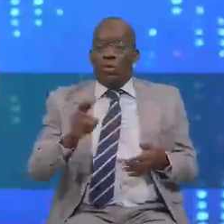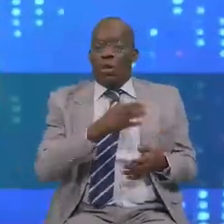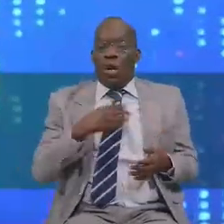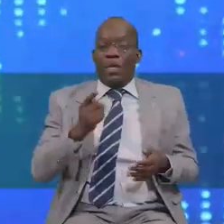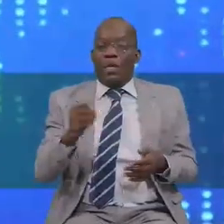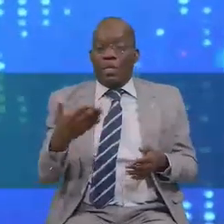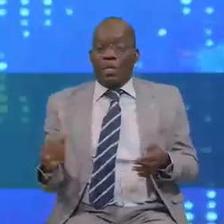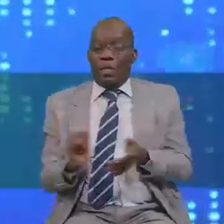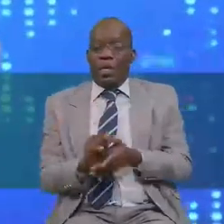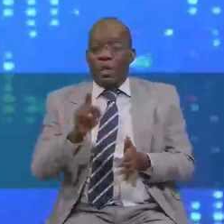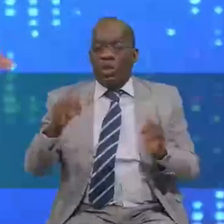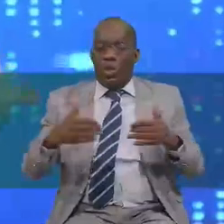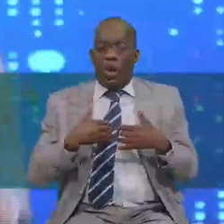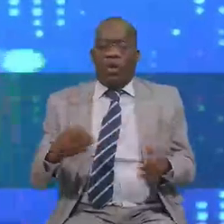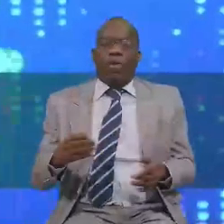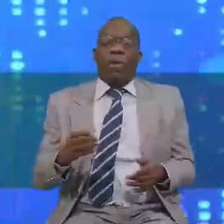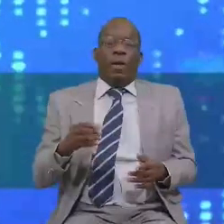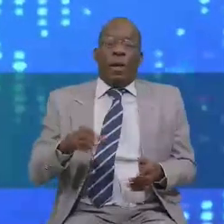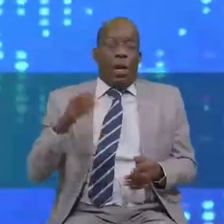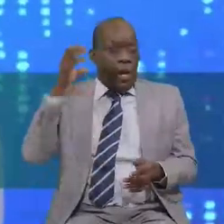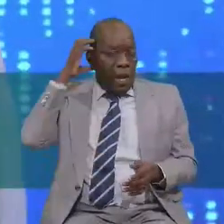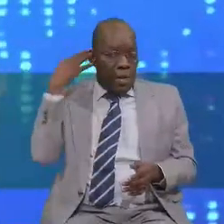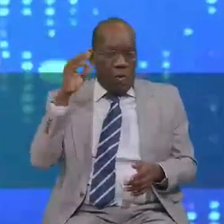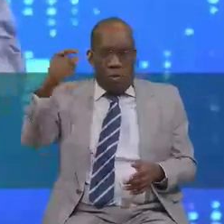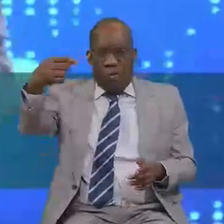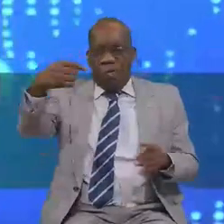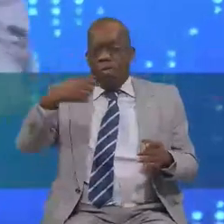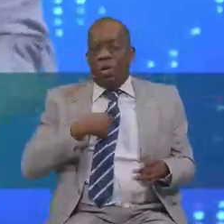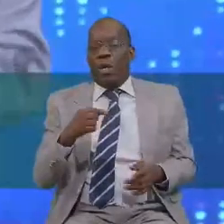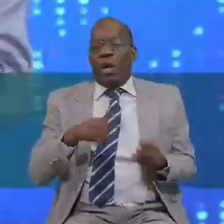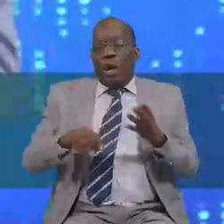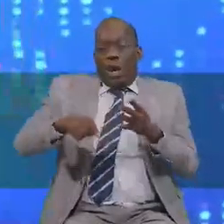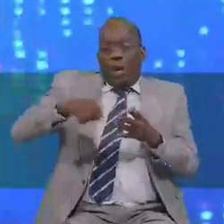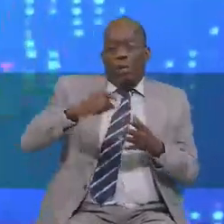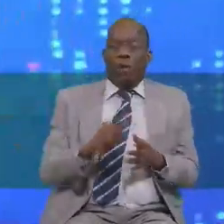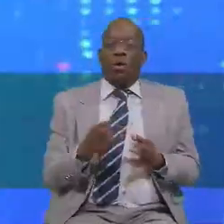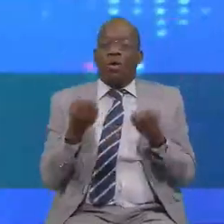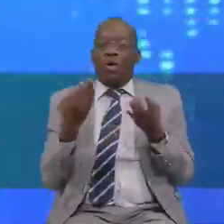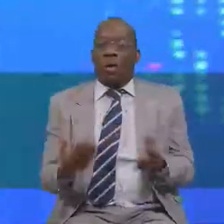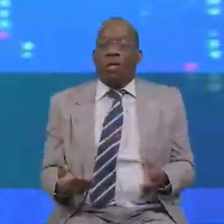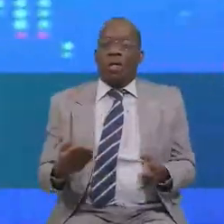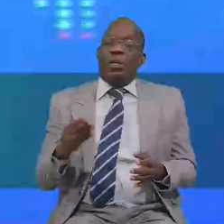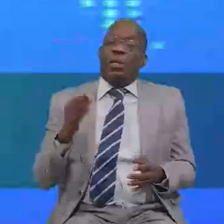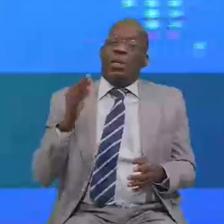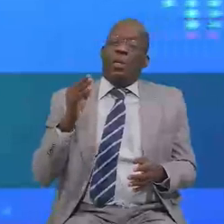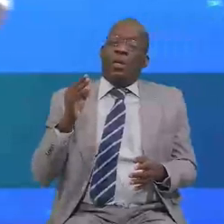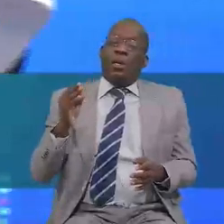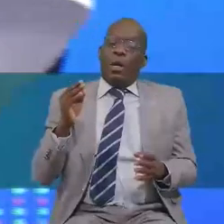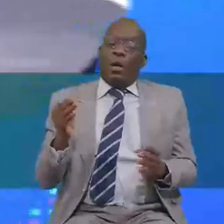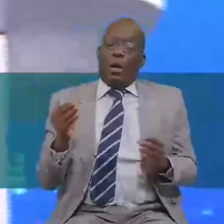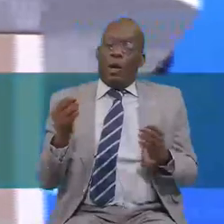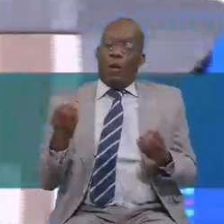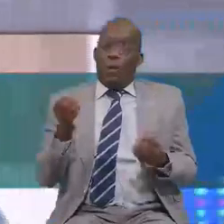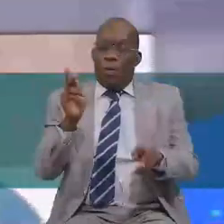de moi, en présence de beaucoup de témoins, confie-le à des hommes fidèles, qui